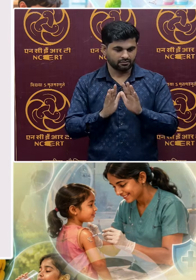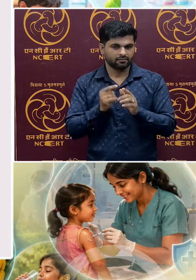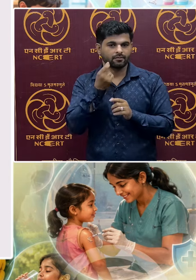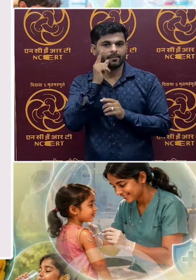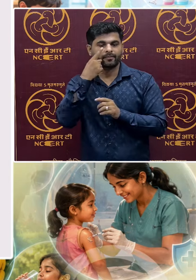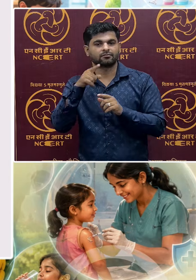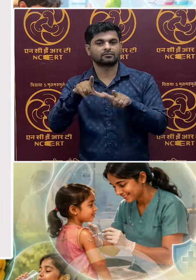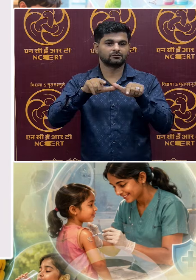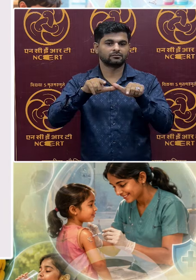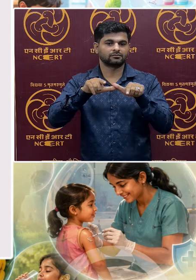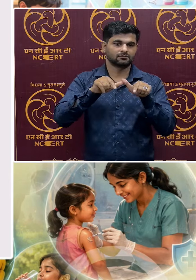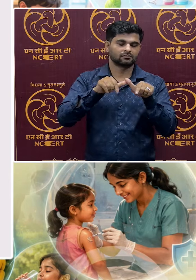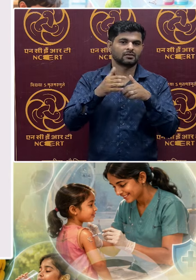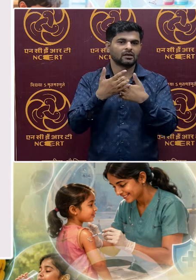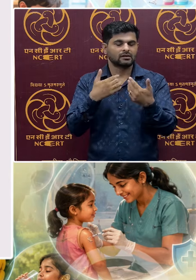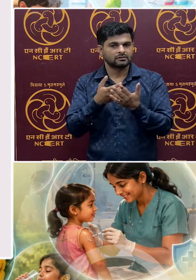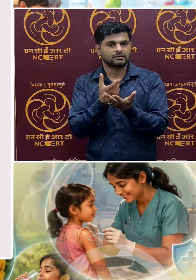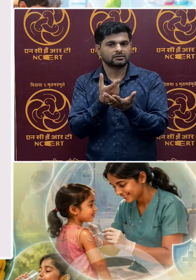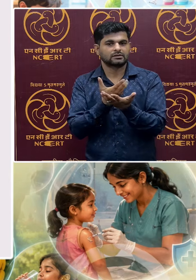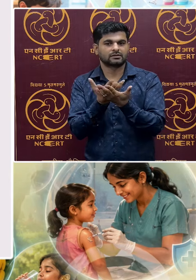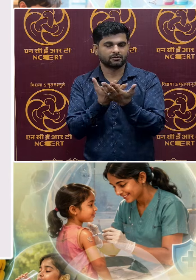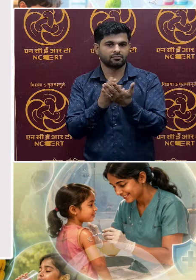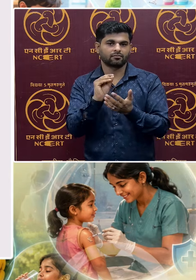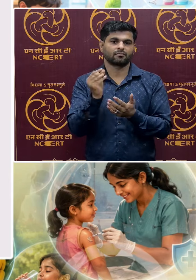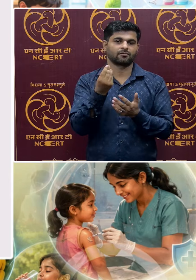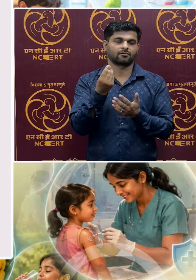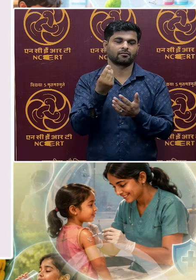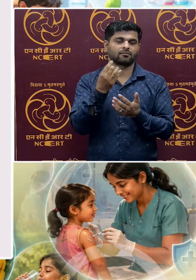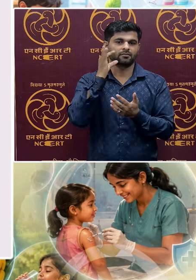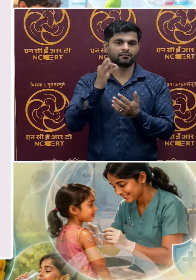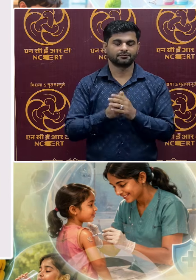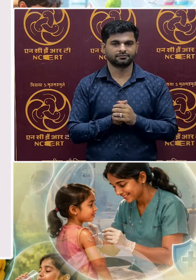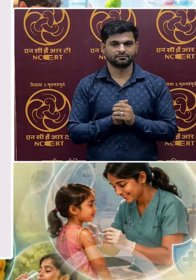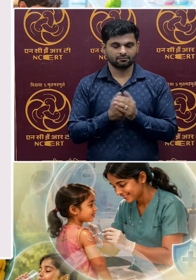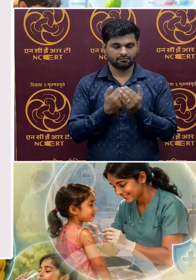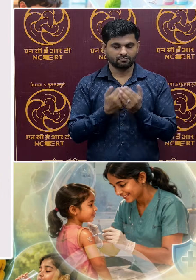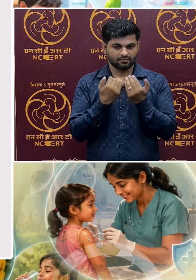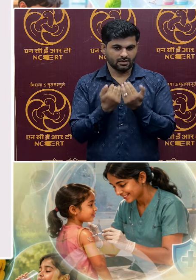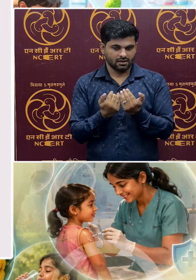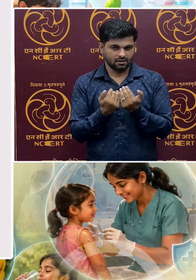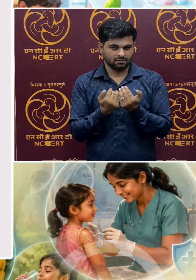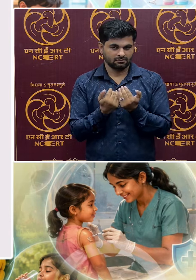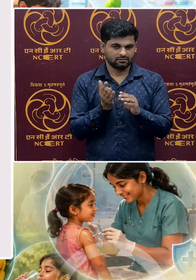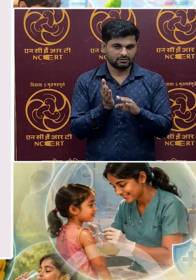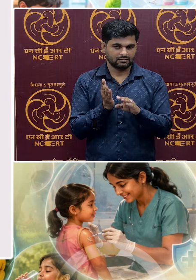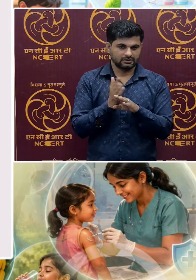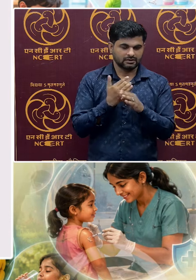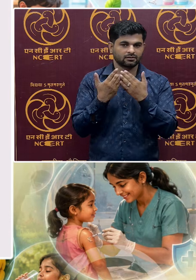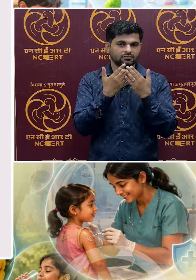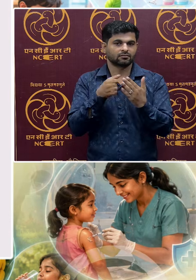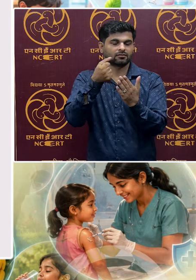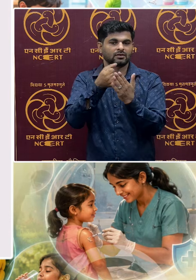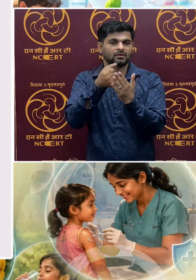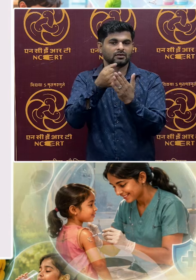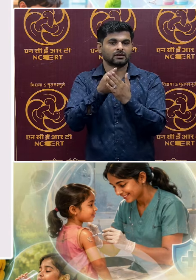मीटिंग में अगर कभी डिस्कशन हो सकती है तो दैट इज़ ऑल्सो इम्पॉर्टेंट। अभी रिसेंटली मैं एक स्कूल में गई थी दिल्ली में ही,